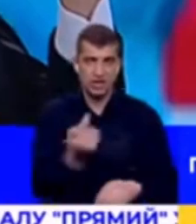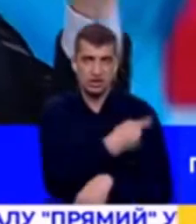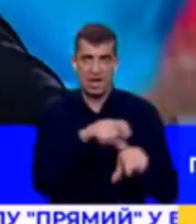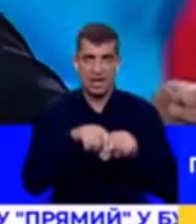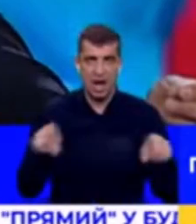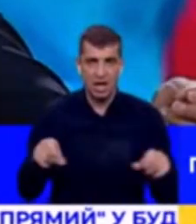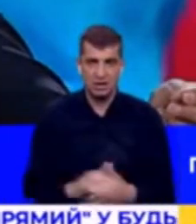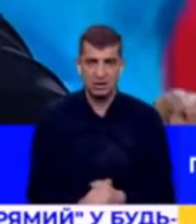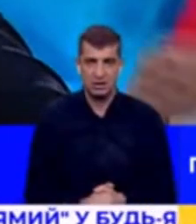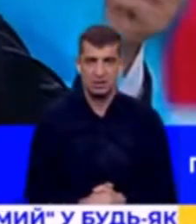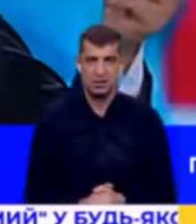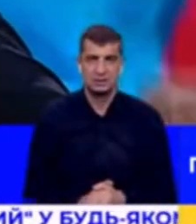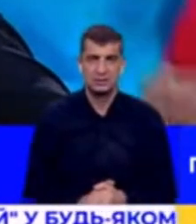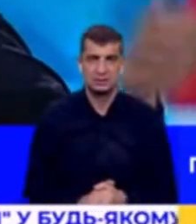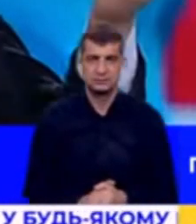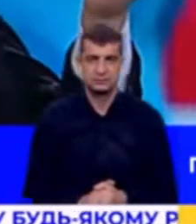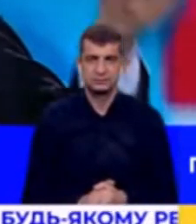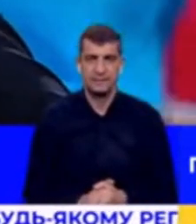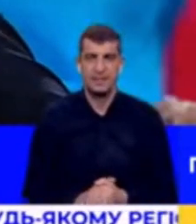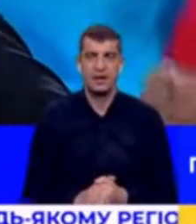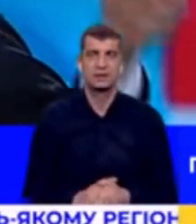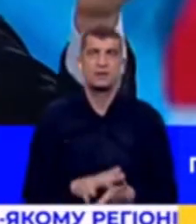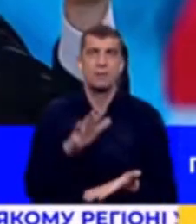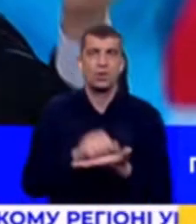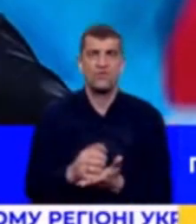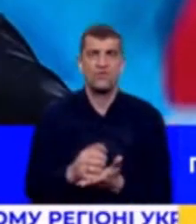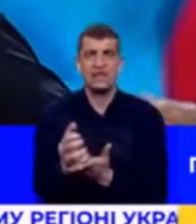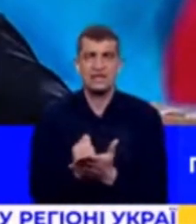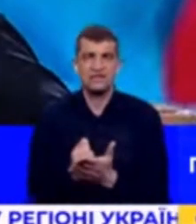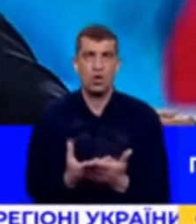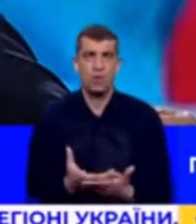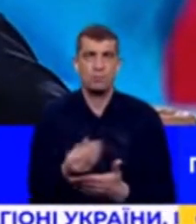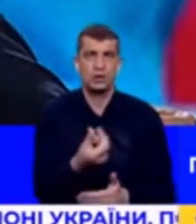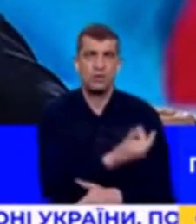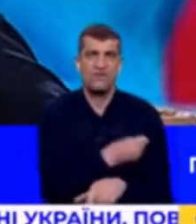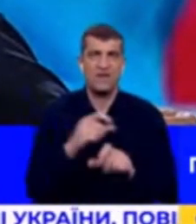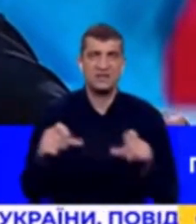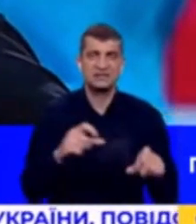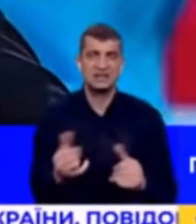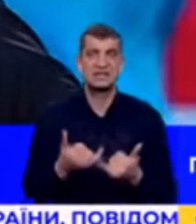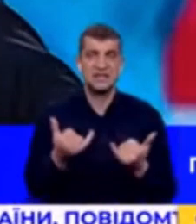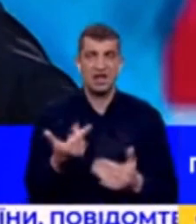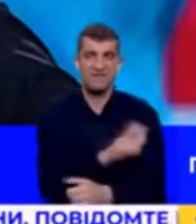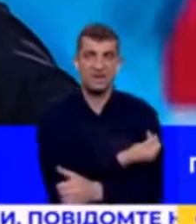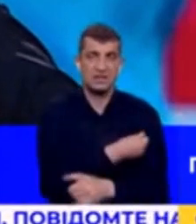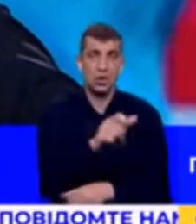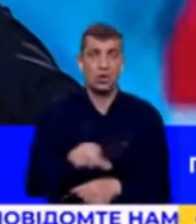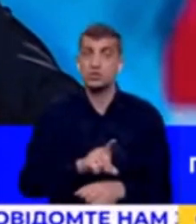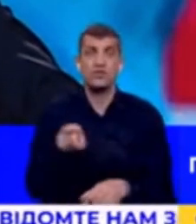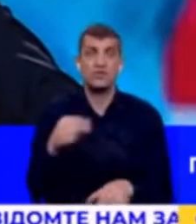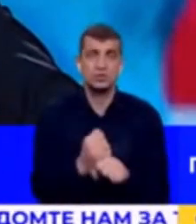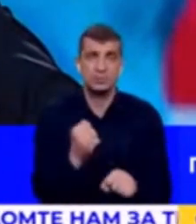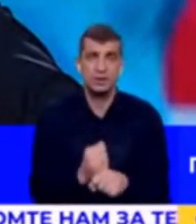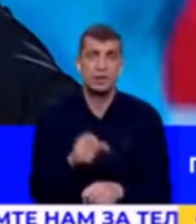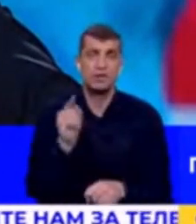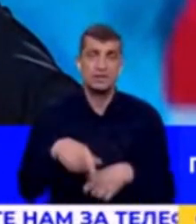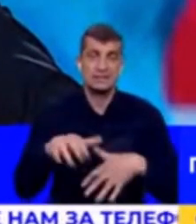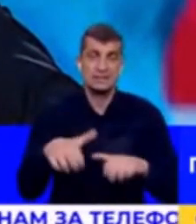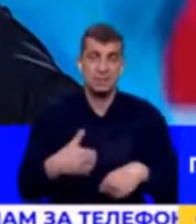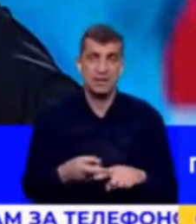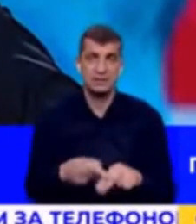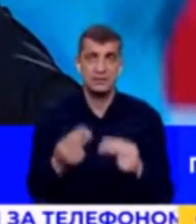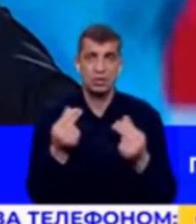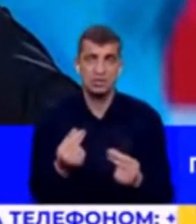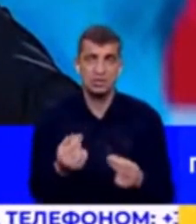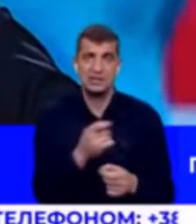на бронювання, резервування і оплату вакцин для вакцинації громадян. Що вони зробили? Вони забрали ці